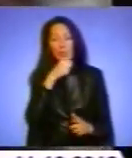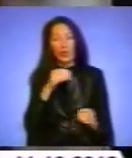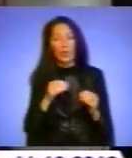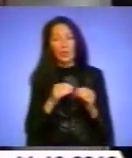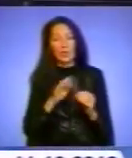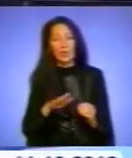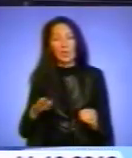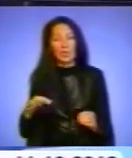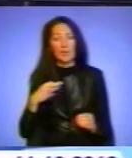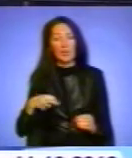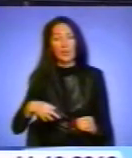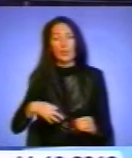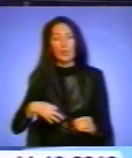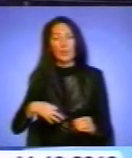10.